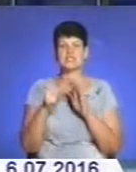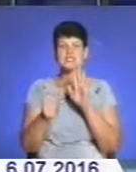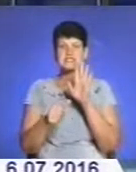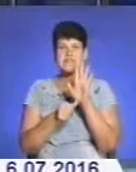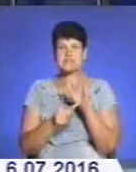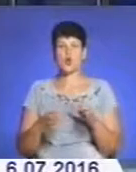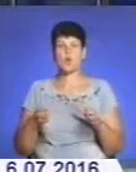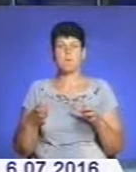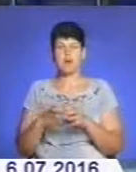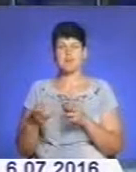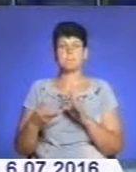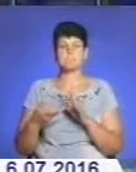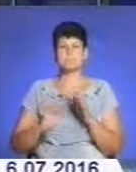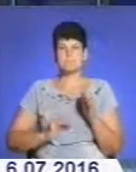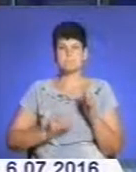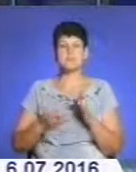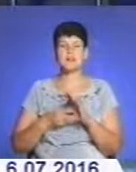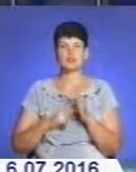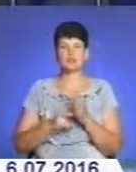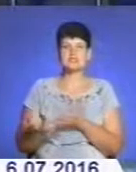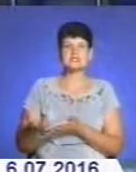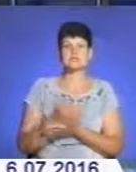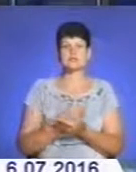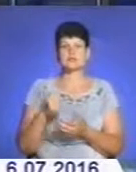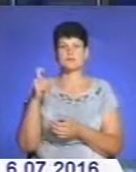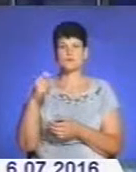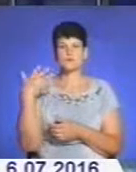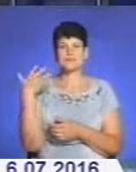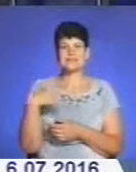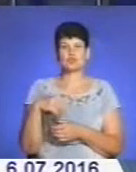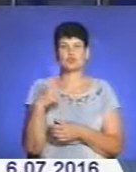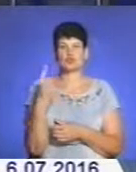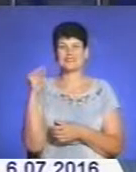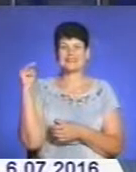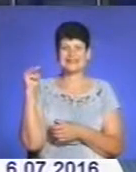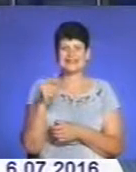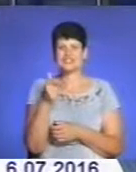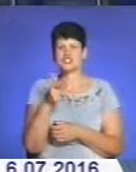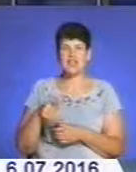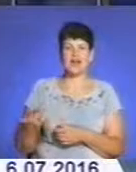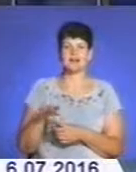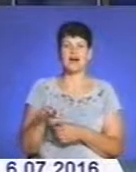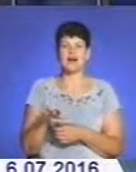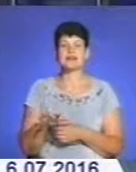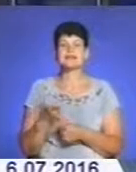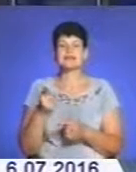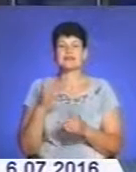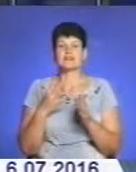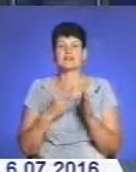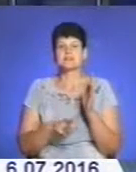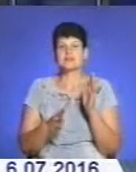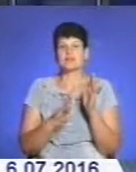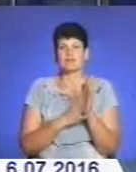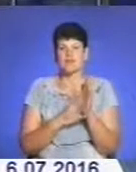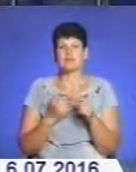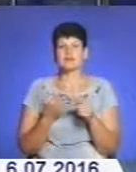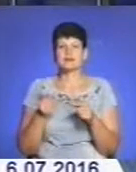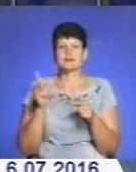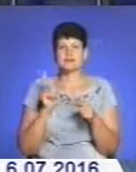компанія планує зібрати врожай з площі майже 151 тисячі гектарів, з яких 89 тисяч відведено під